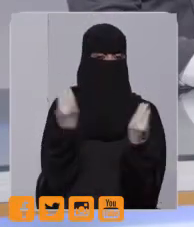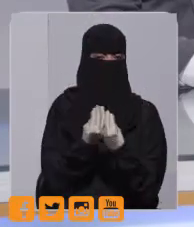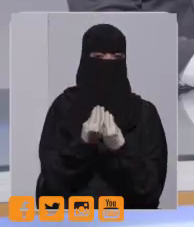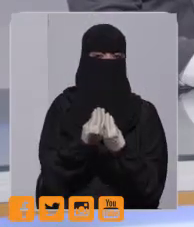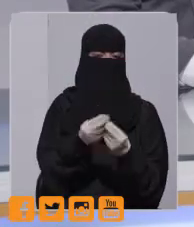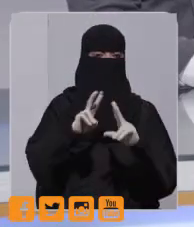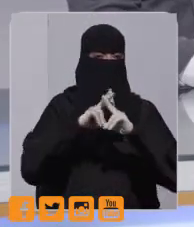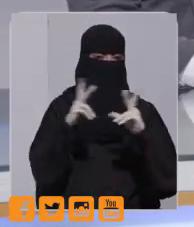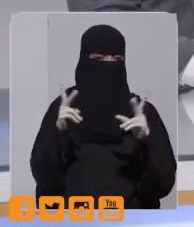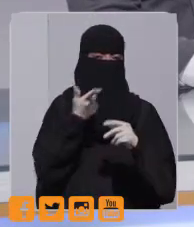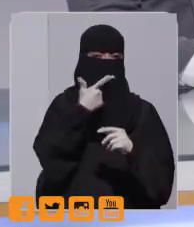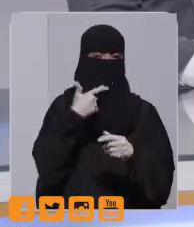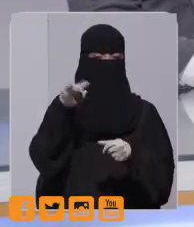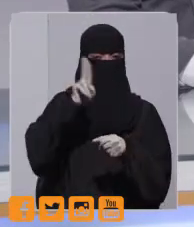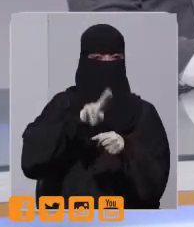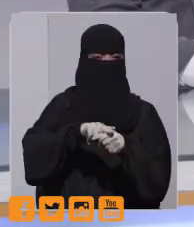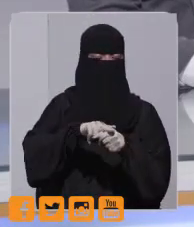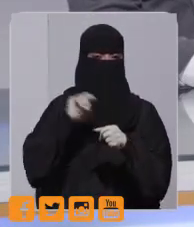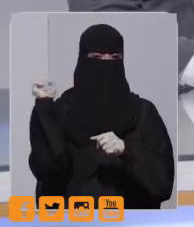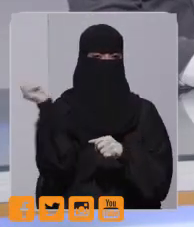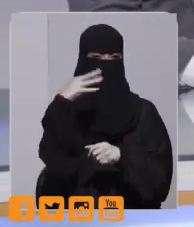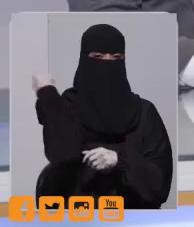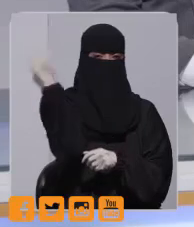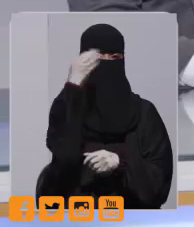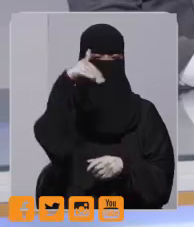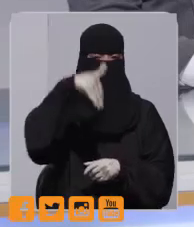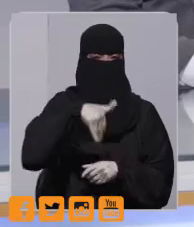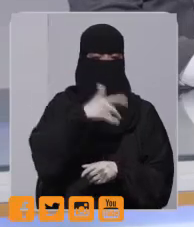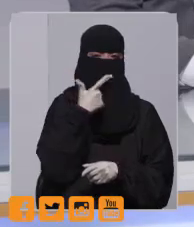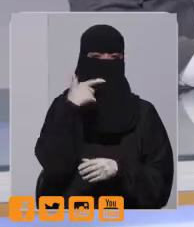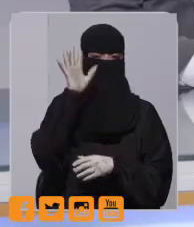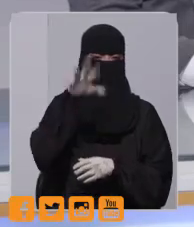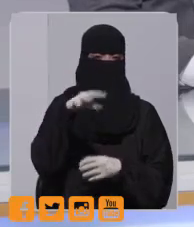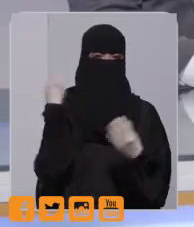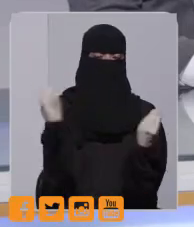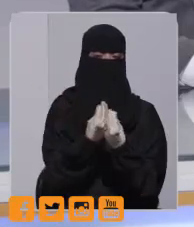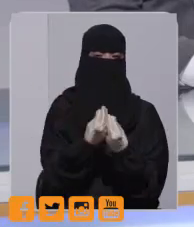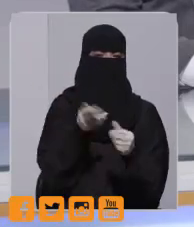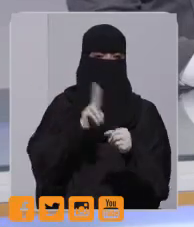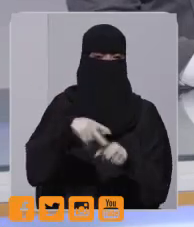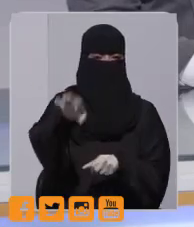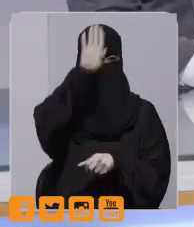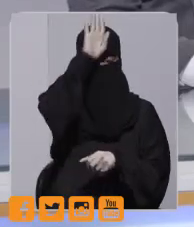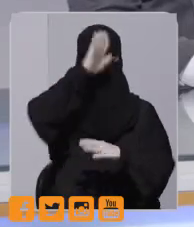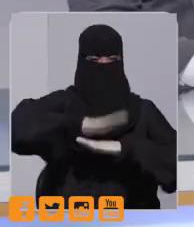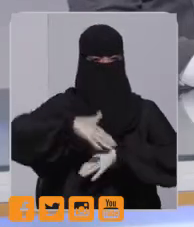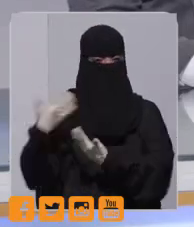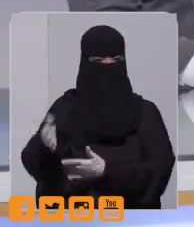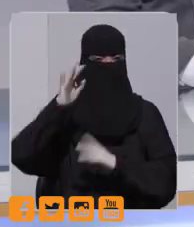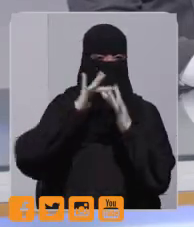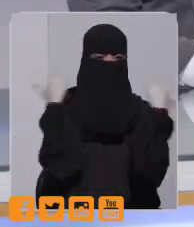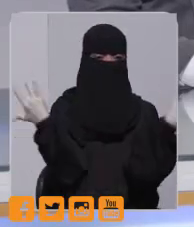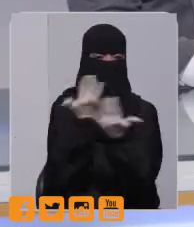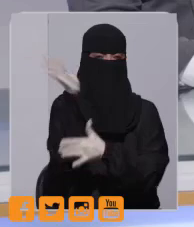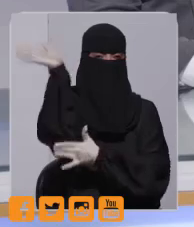فيليب ليوبولت وذلك في اطار زيارته الحاليه للبلد الاوروبي الصديق الملك فيليب رحب برئيسه مجلس